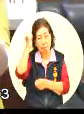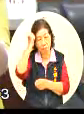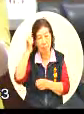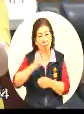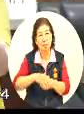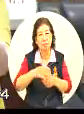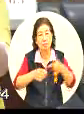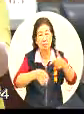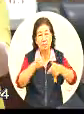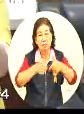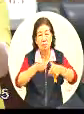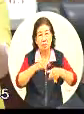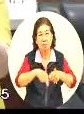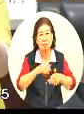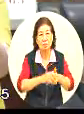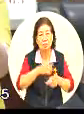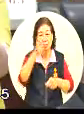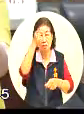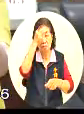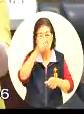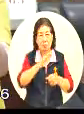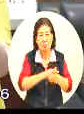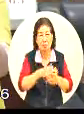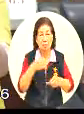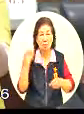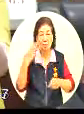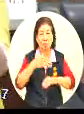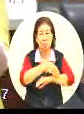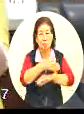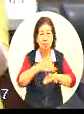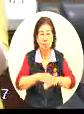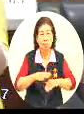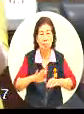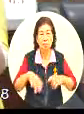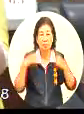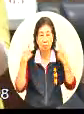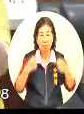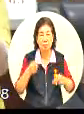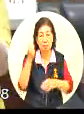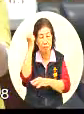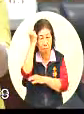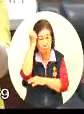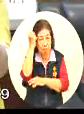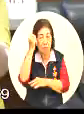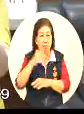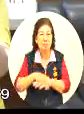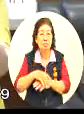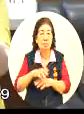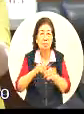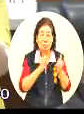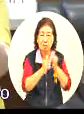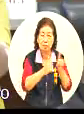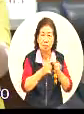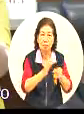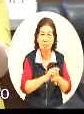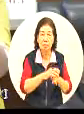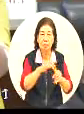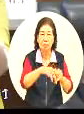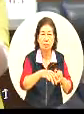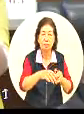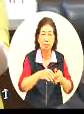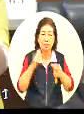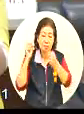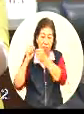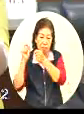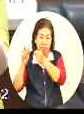常纳闷那黄埔新村它的原住户都住在附近了那我们市府相关单位